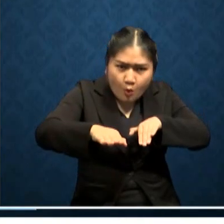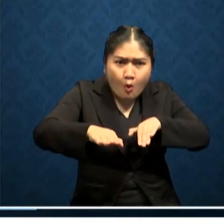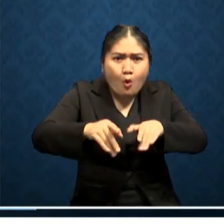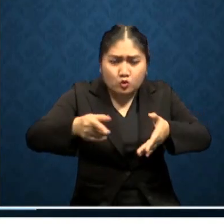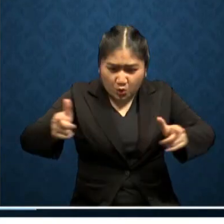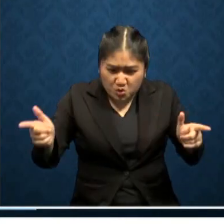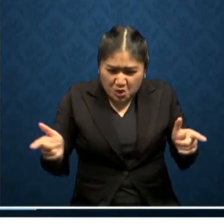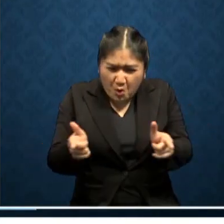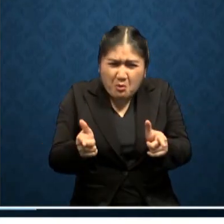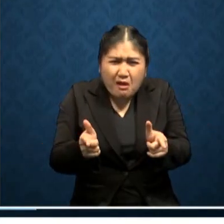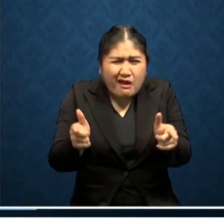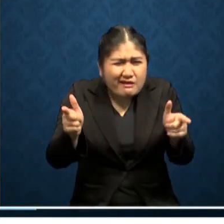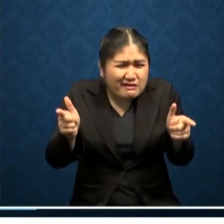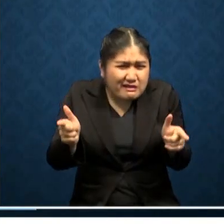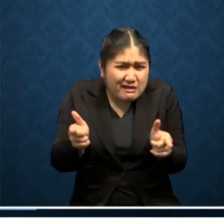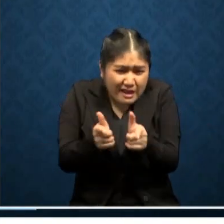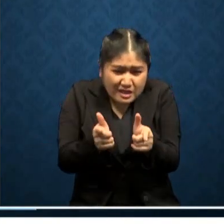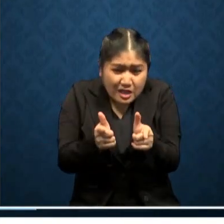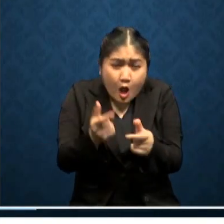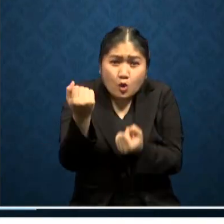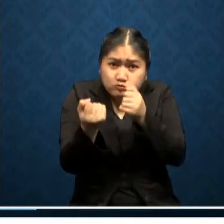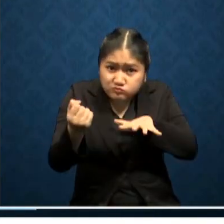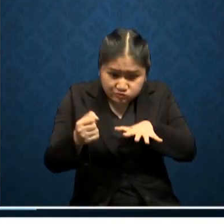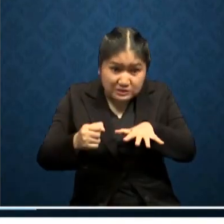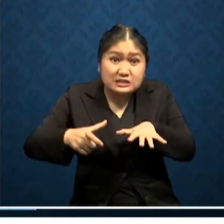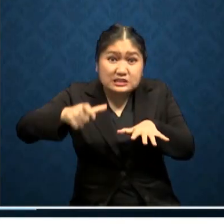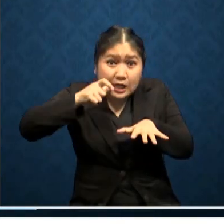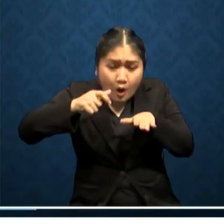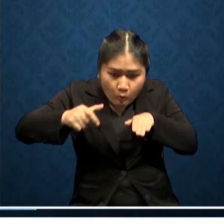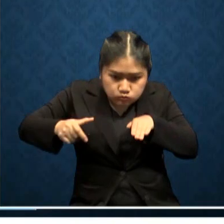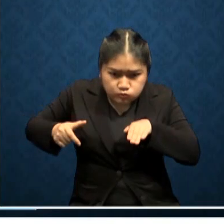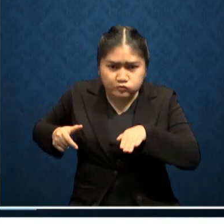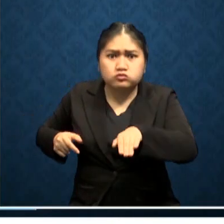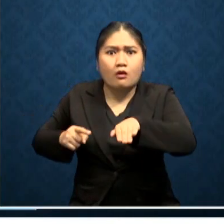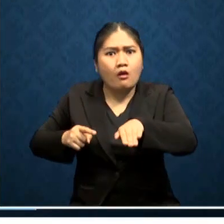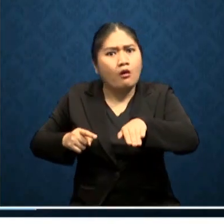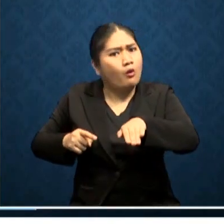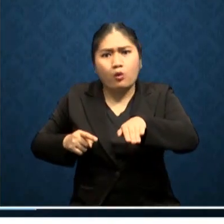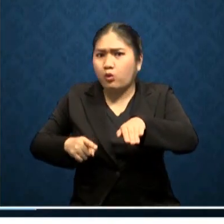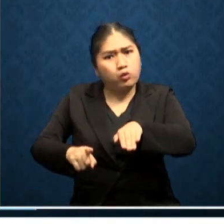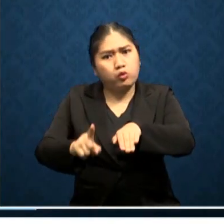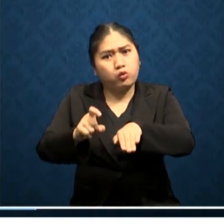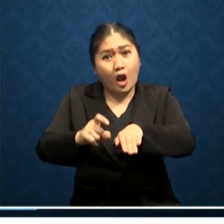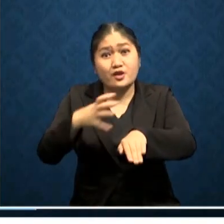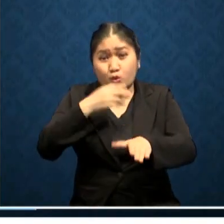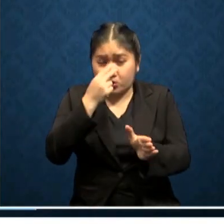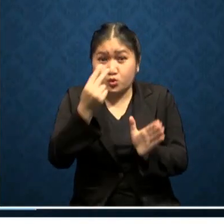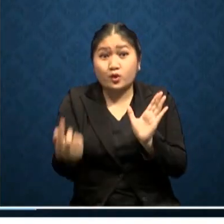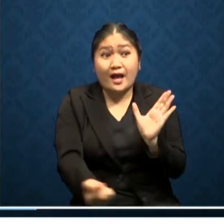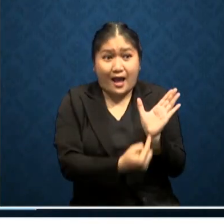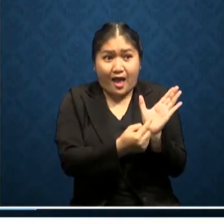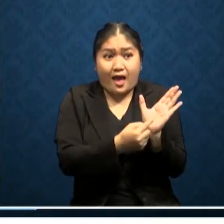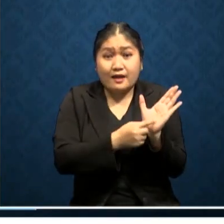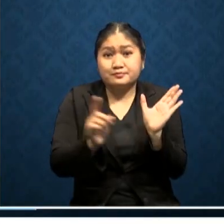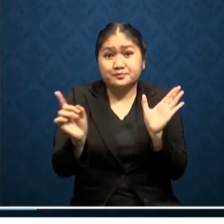ช่องถนนมันแบมาก พอไปทำวเวีนแล้วมจะมีปัญหาอยากจะให้ดูสไลด์อีกอนหนึ่ ท่ครับคื